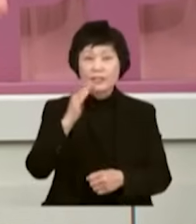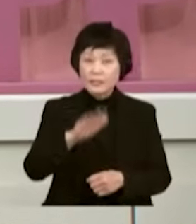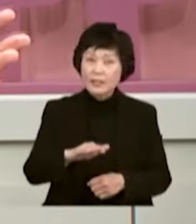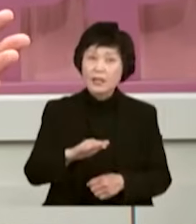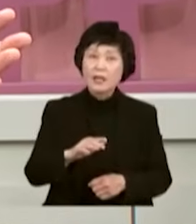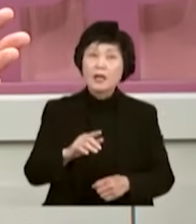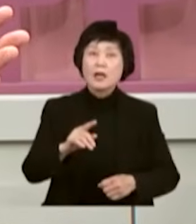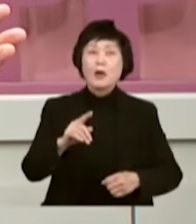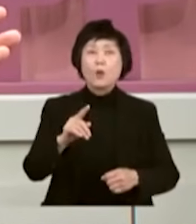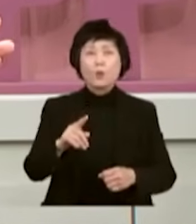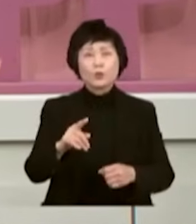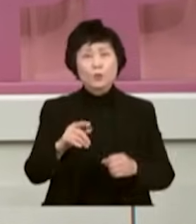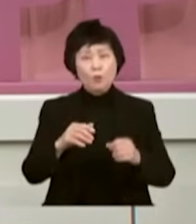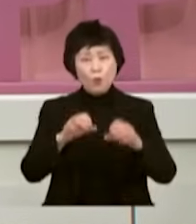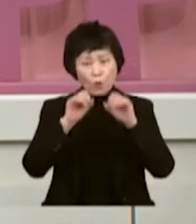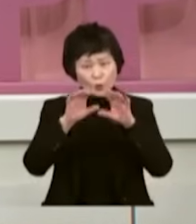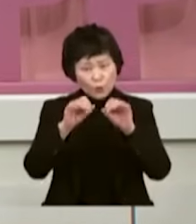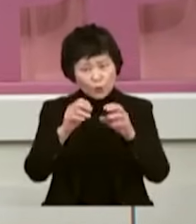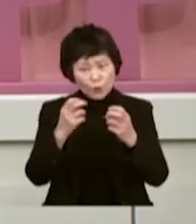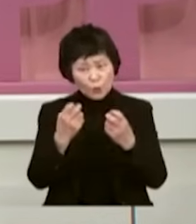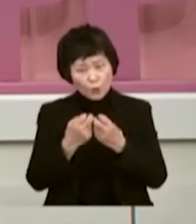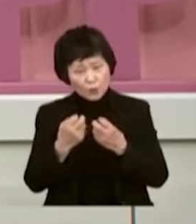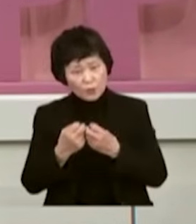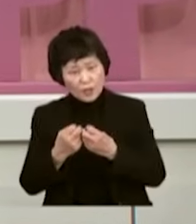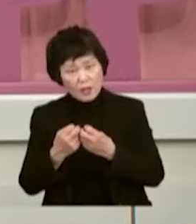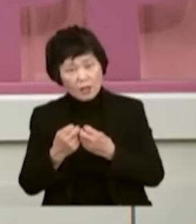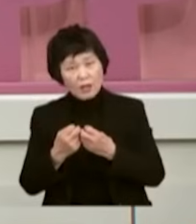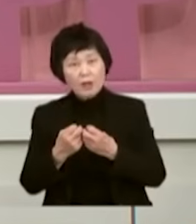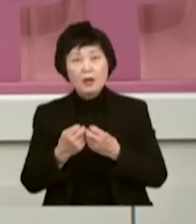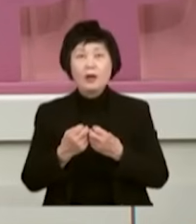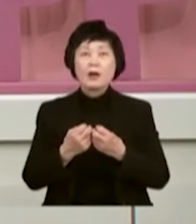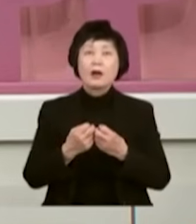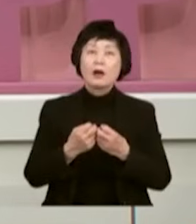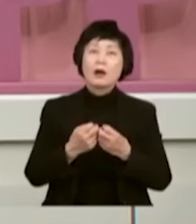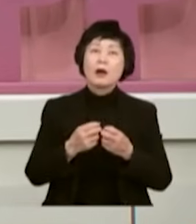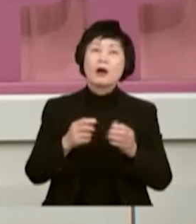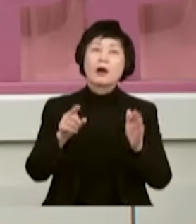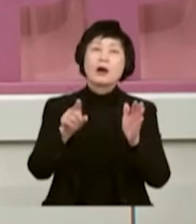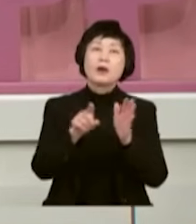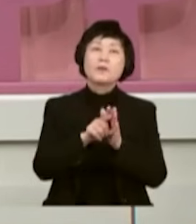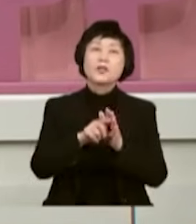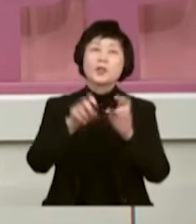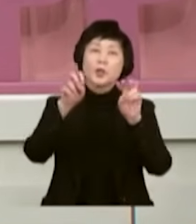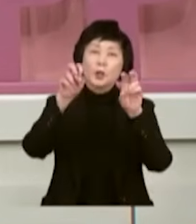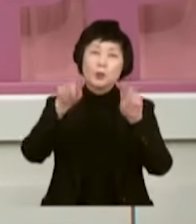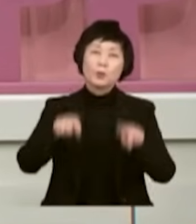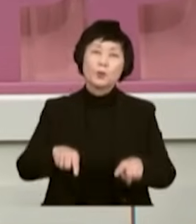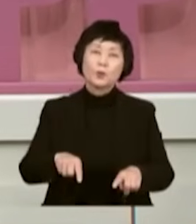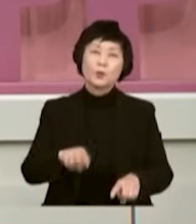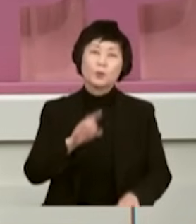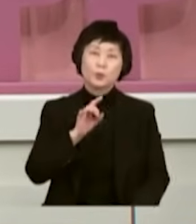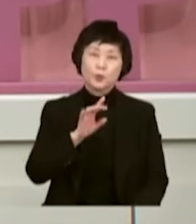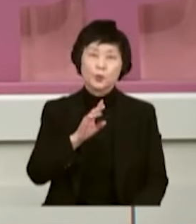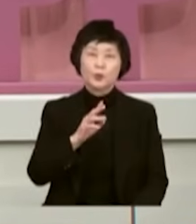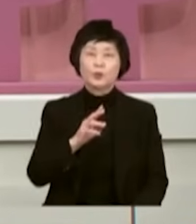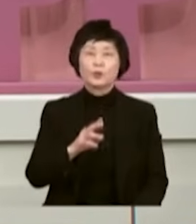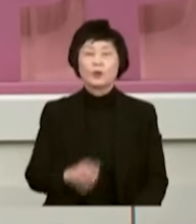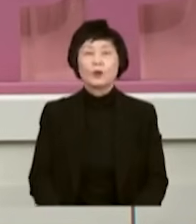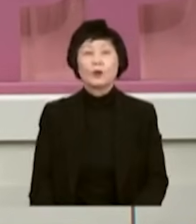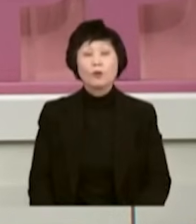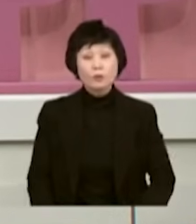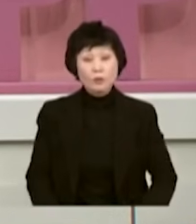다 교회를 정했잖아요. 네. 전도를 하려고 하니까 네네. 이 불신자밖에 없잖아요. 네.